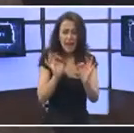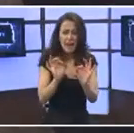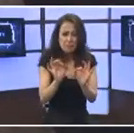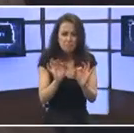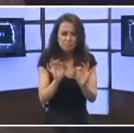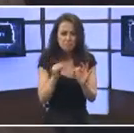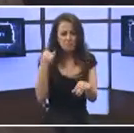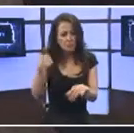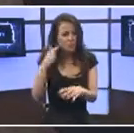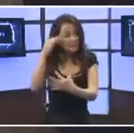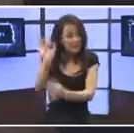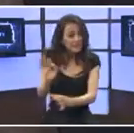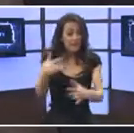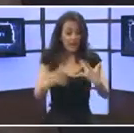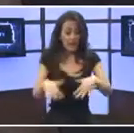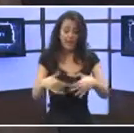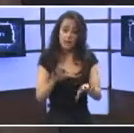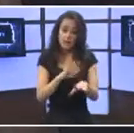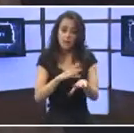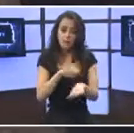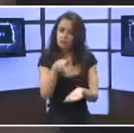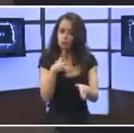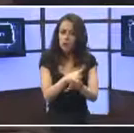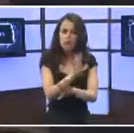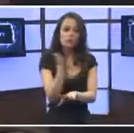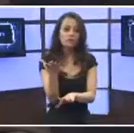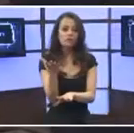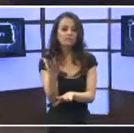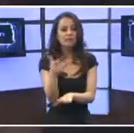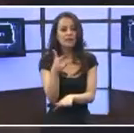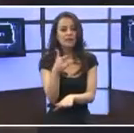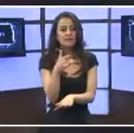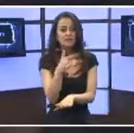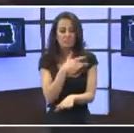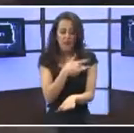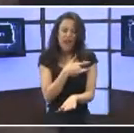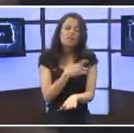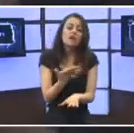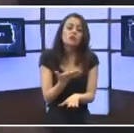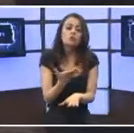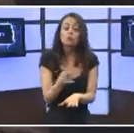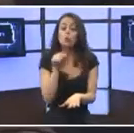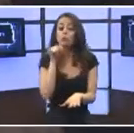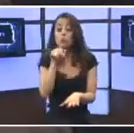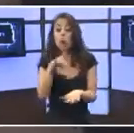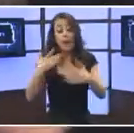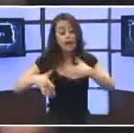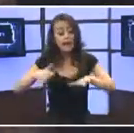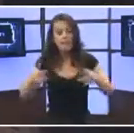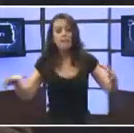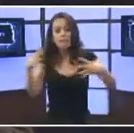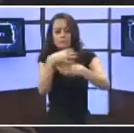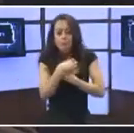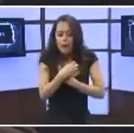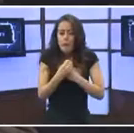Hala var, hala var. Ve evet, bakın maalesef. bu gerçekten istismardı. Bu bizim sahip çıkmamızla şu anda o